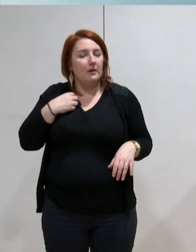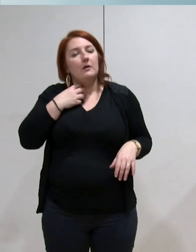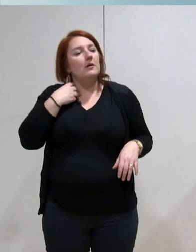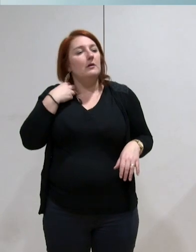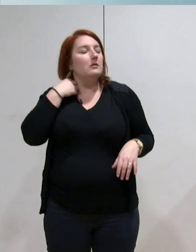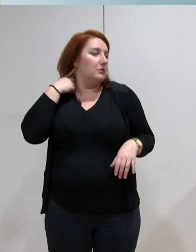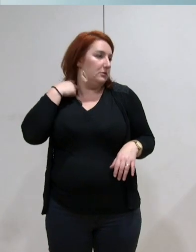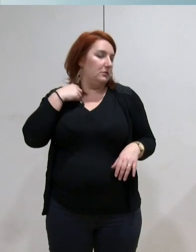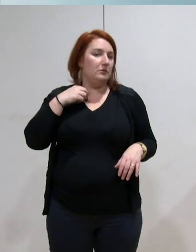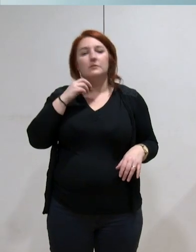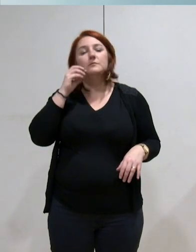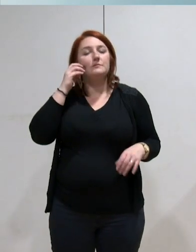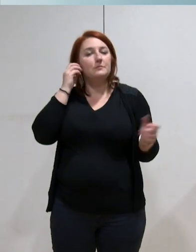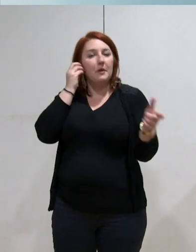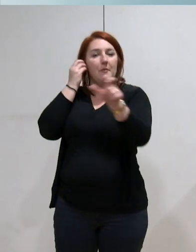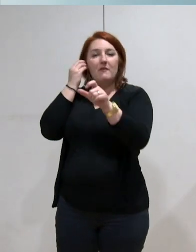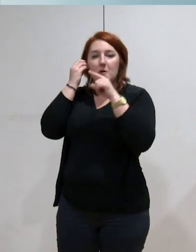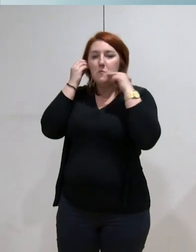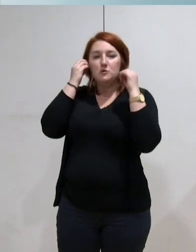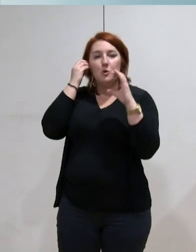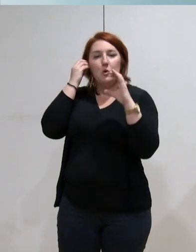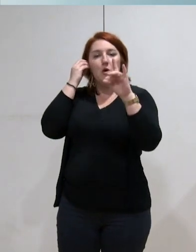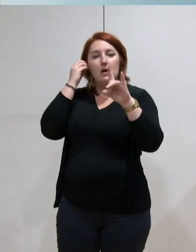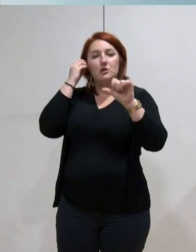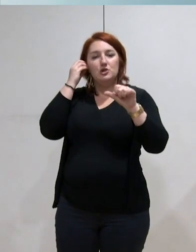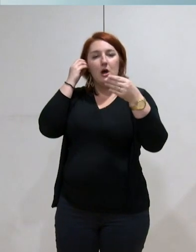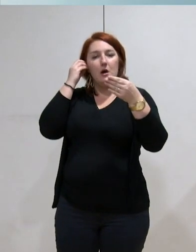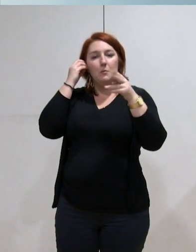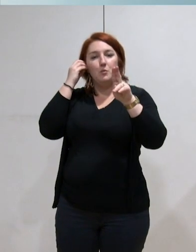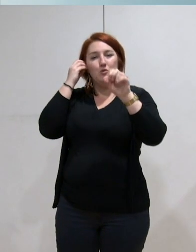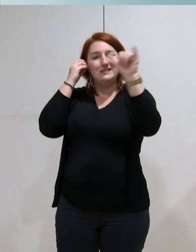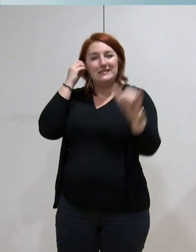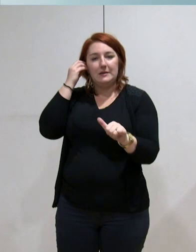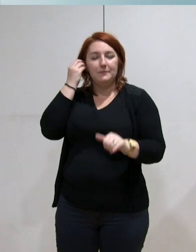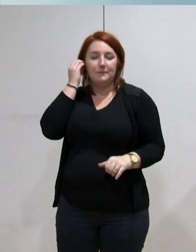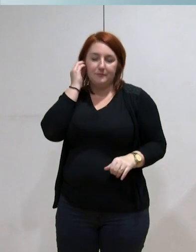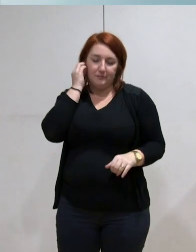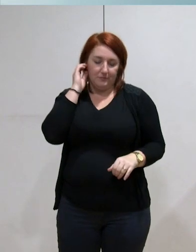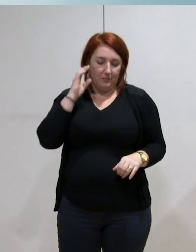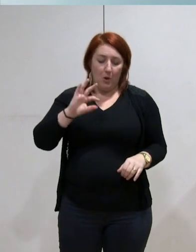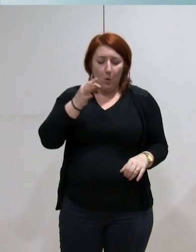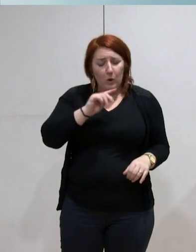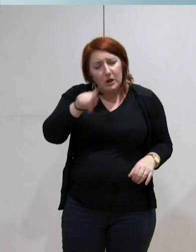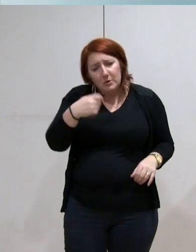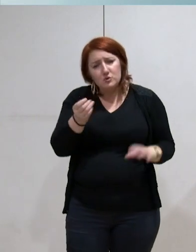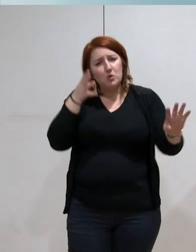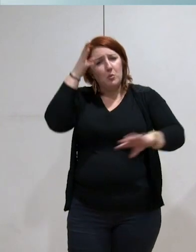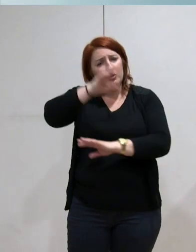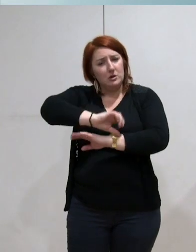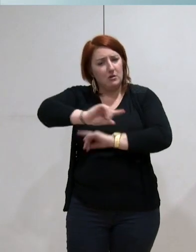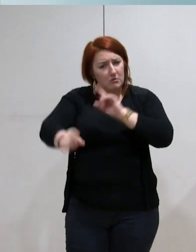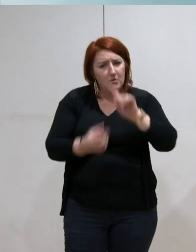40 monsieur chamussi oui d'abord pour dire que bien sûr que le projet est important mais